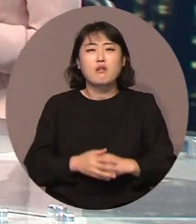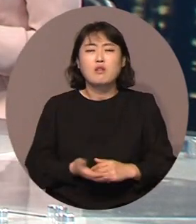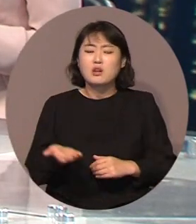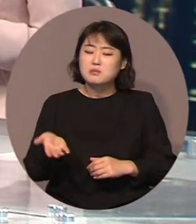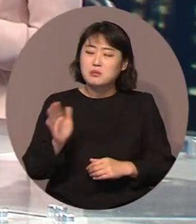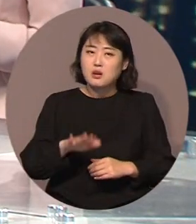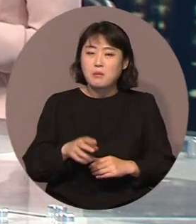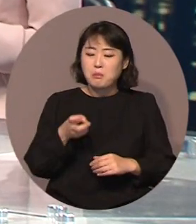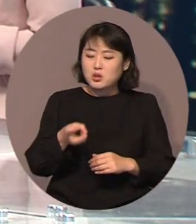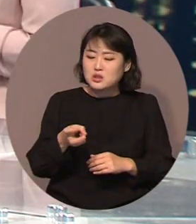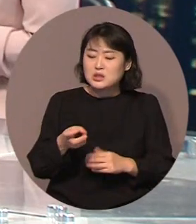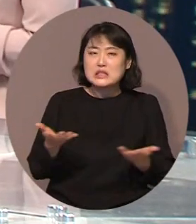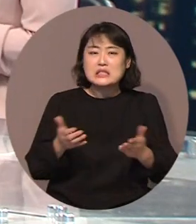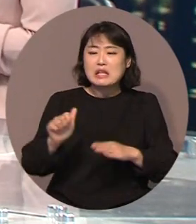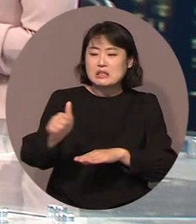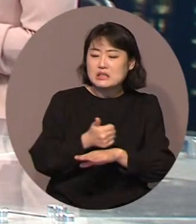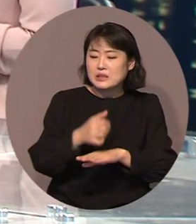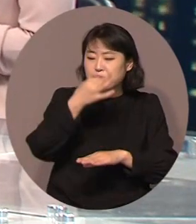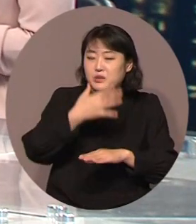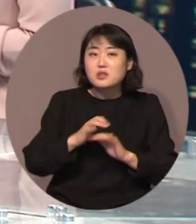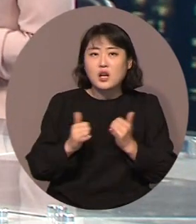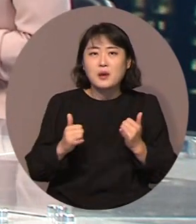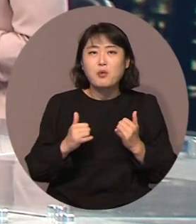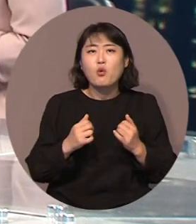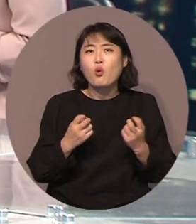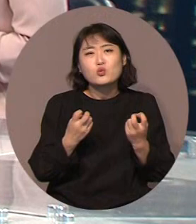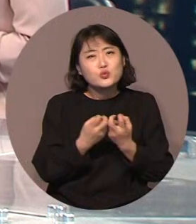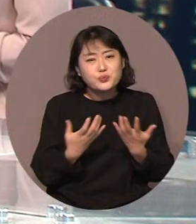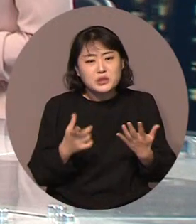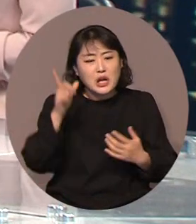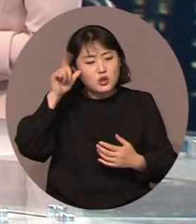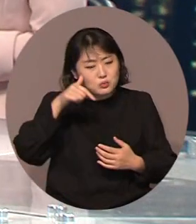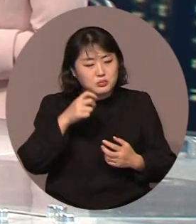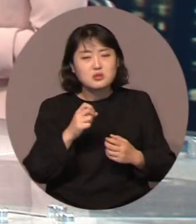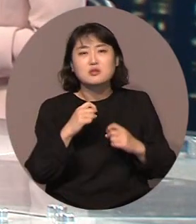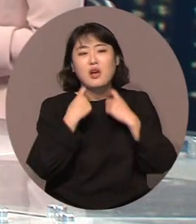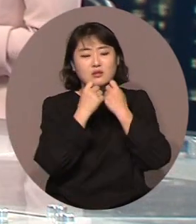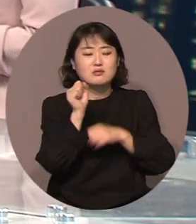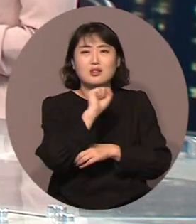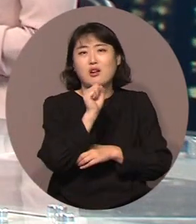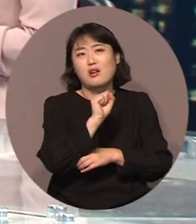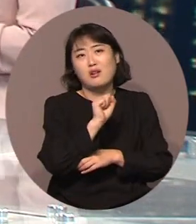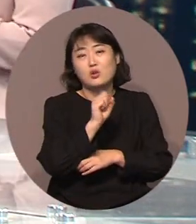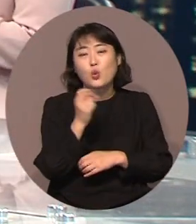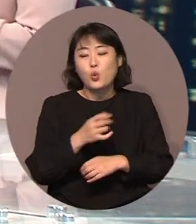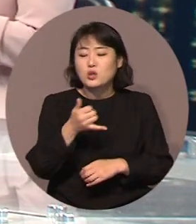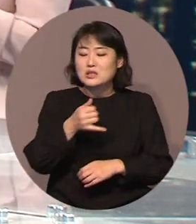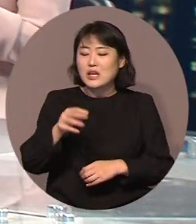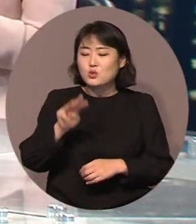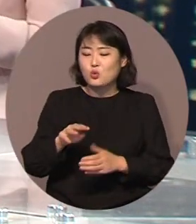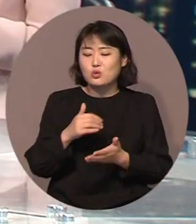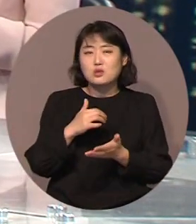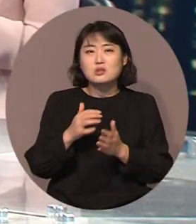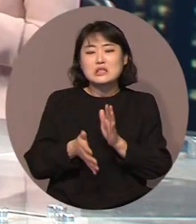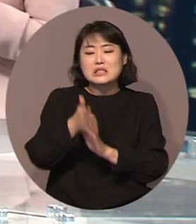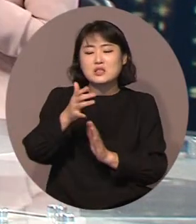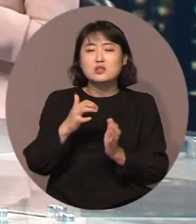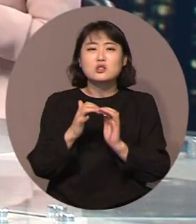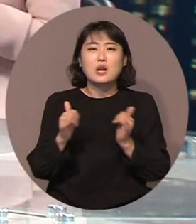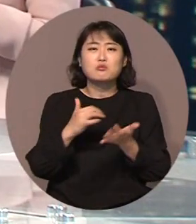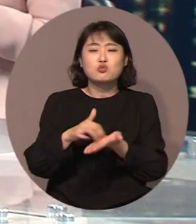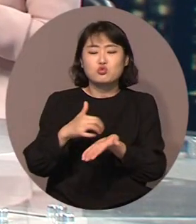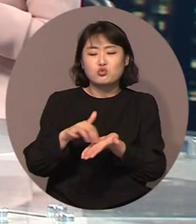버스 출퇴근이 어려운 시민분들은 승용차를 이용할 수밖에 없고요. 또 세종시 인구가 계속 늘고 있기 때문에